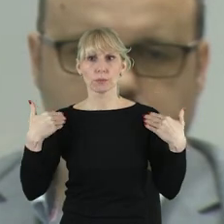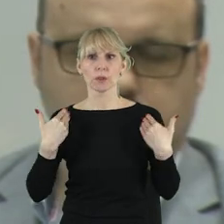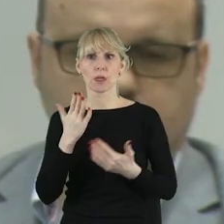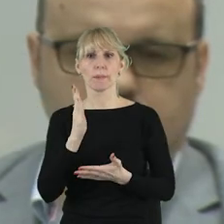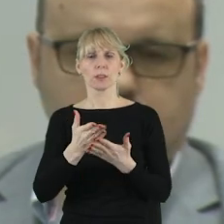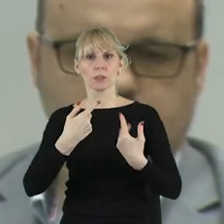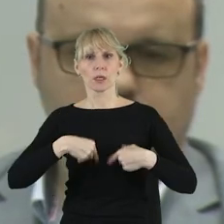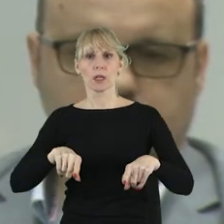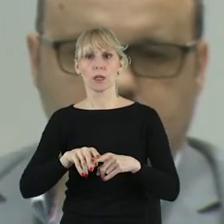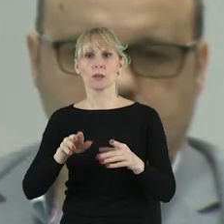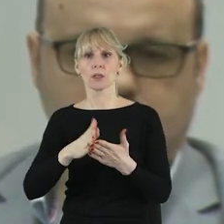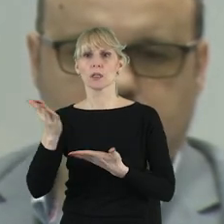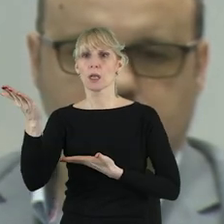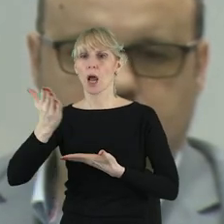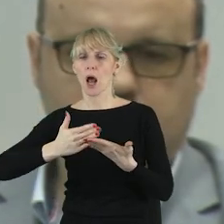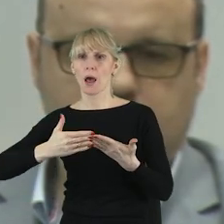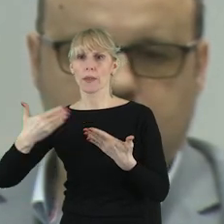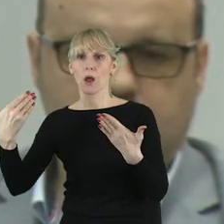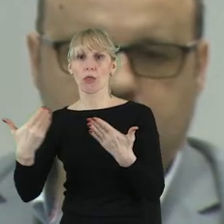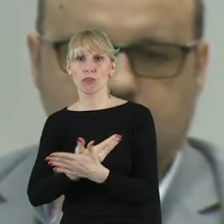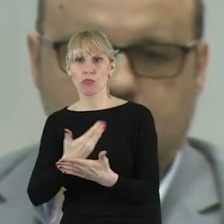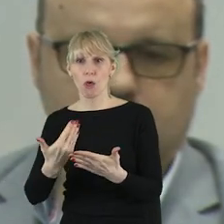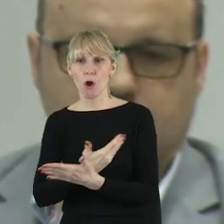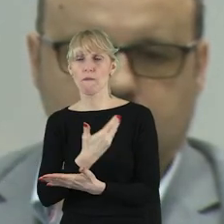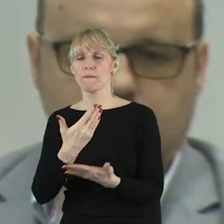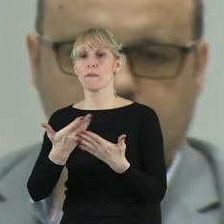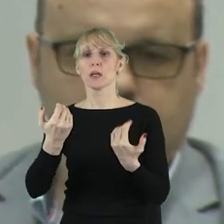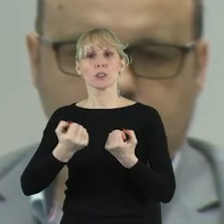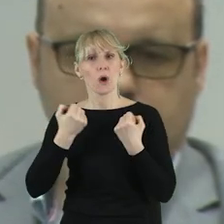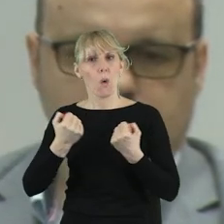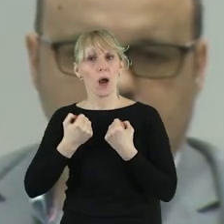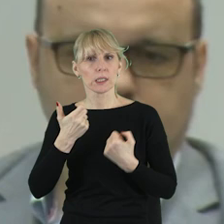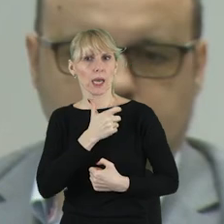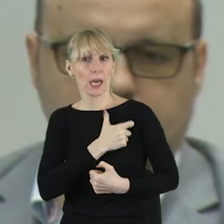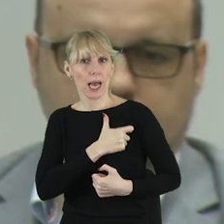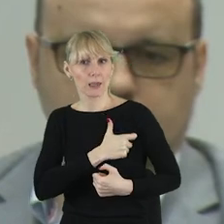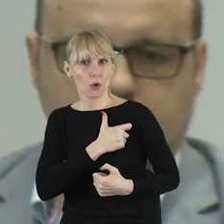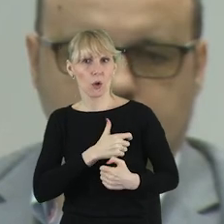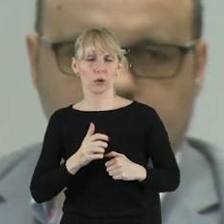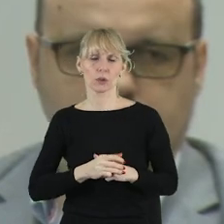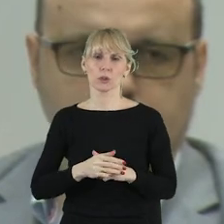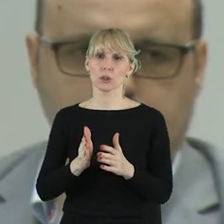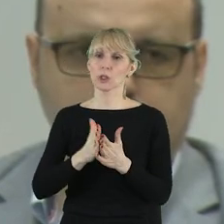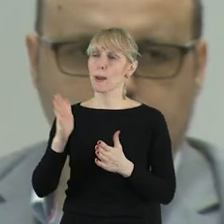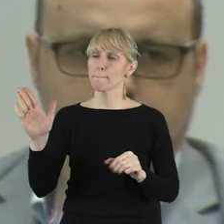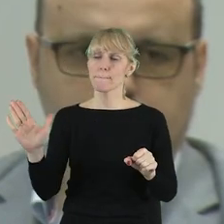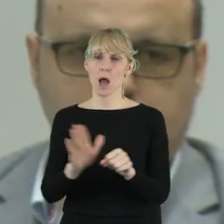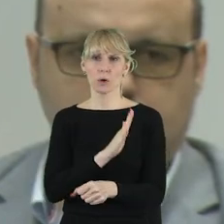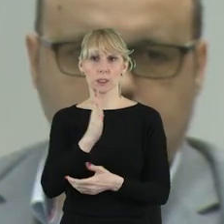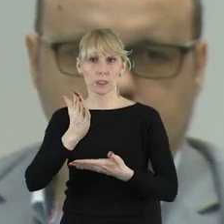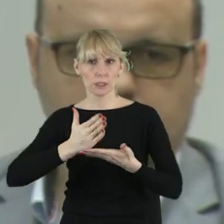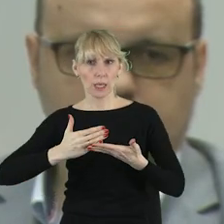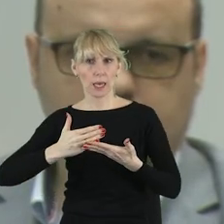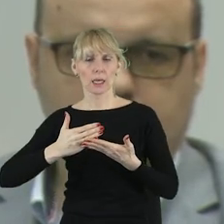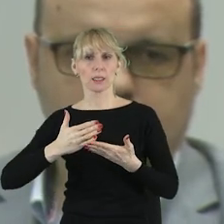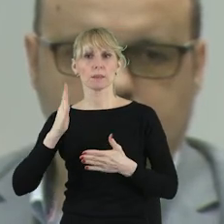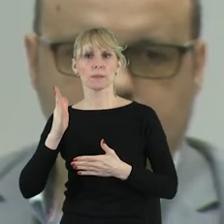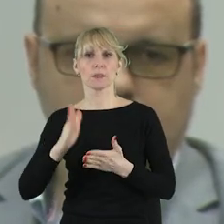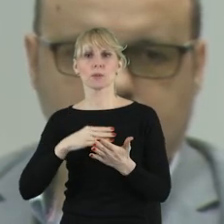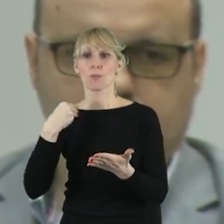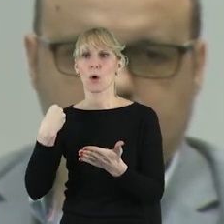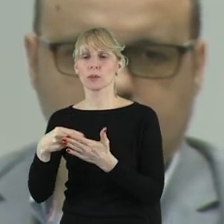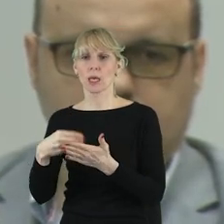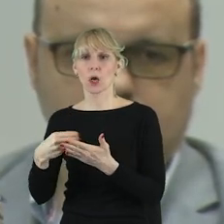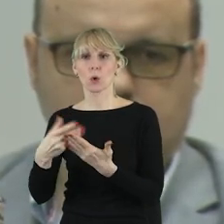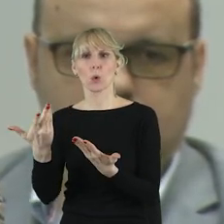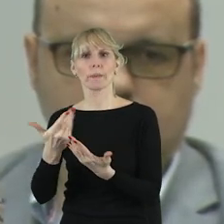kardiologicznych. Pełen zakres będzie po zakupie specjalistycznego sprzętu medycznego,